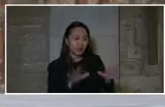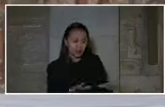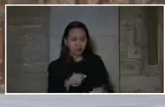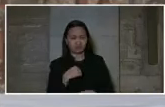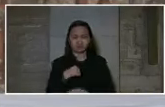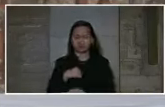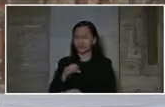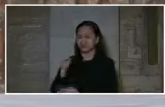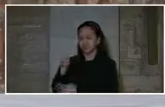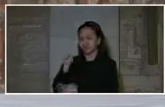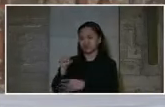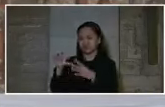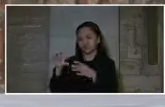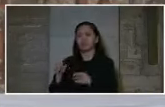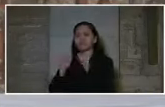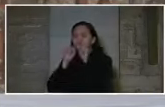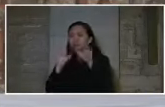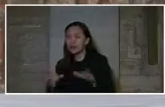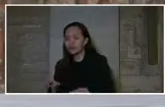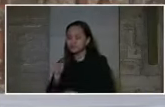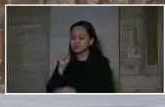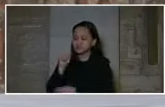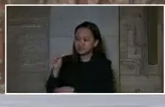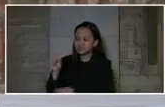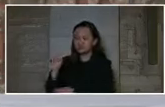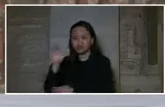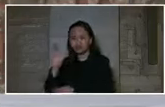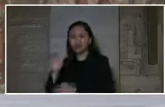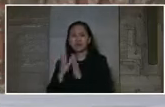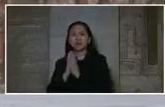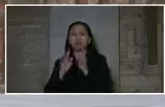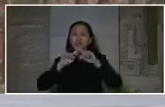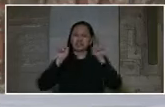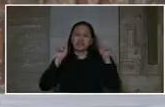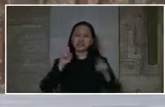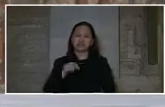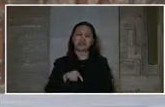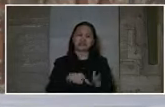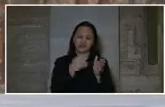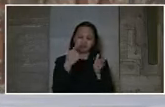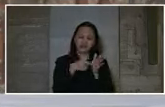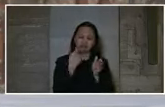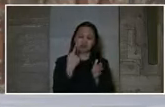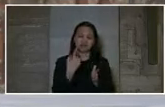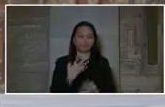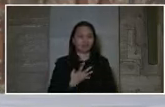magbe-bless. No? Pero, minsan, may kirot sa puso eh.